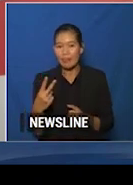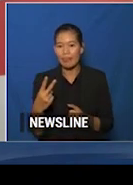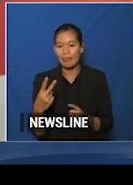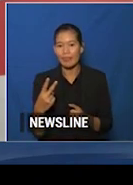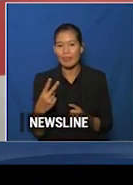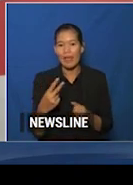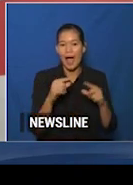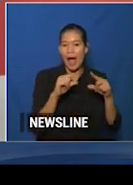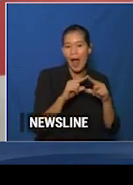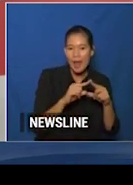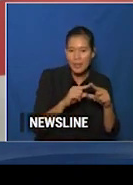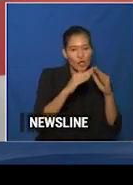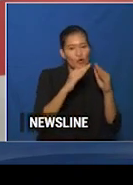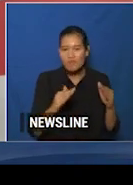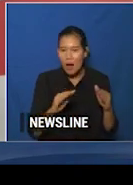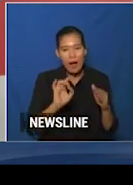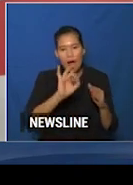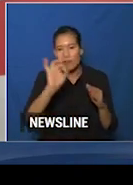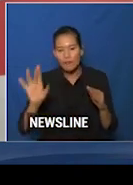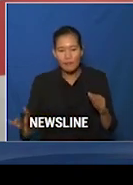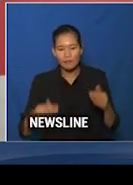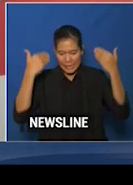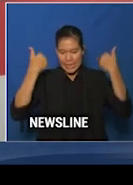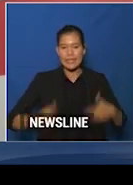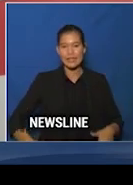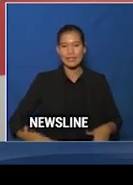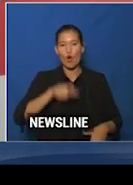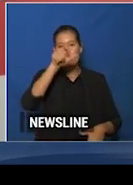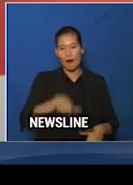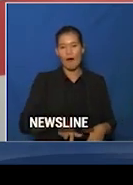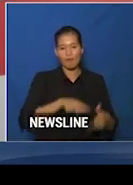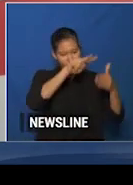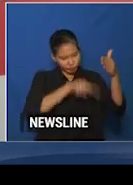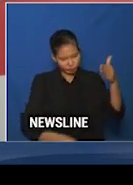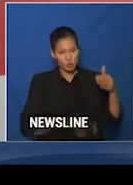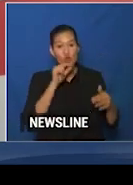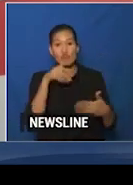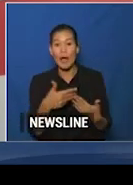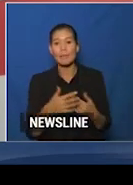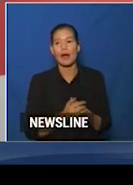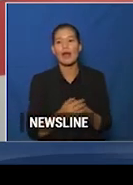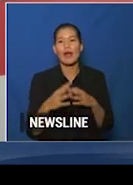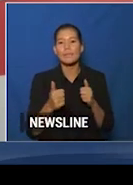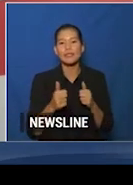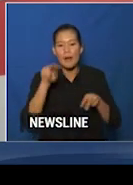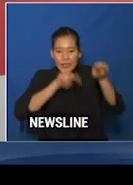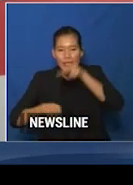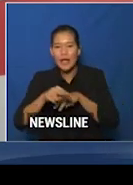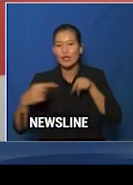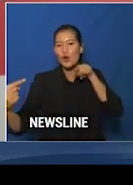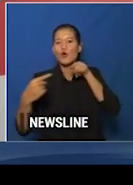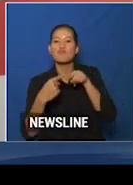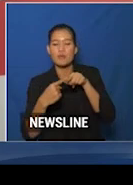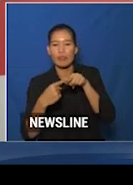alamat dan sebagainya secara lengkap dari pasien ini sehingga bisa digunakan sebagai kontak tracing untuk